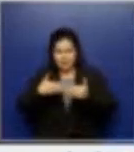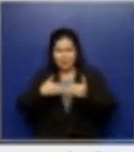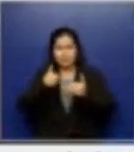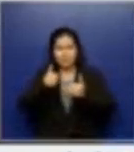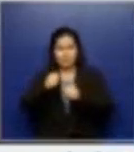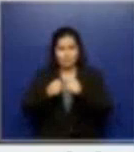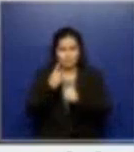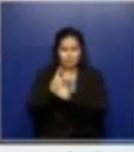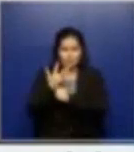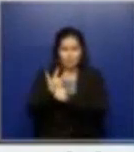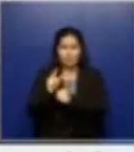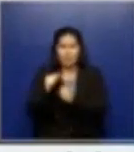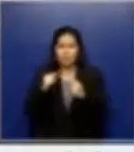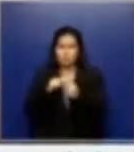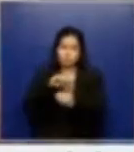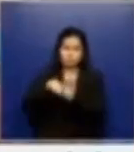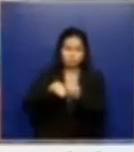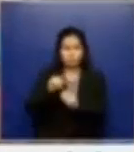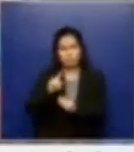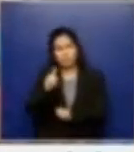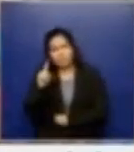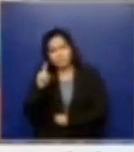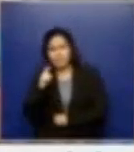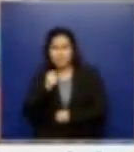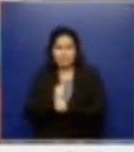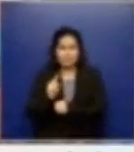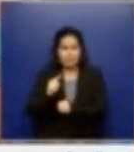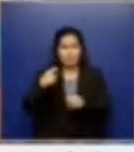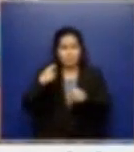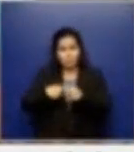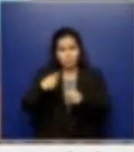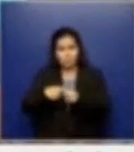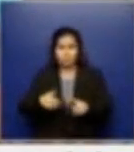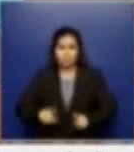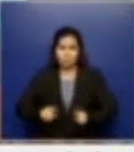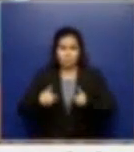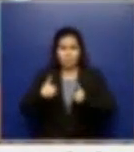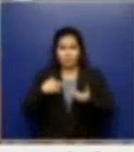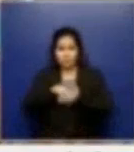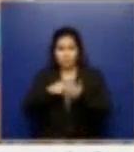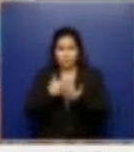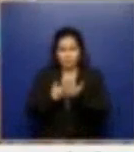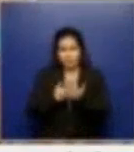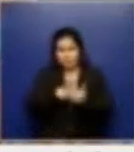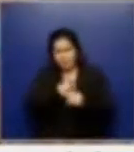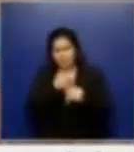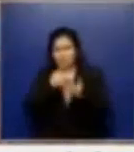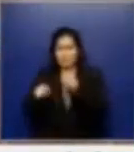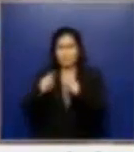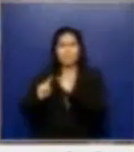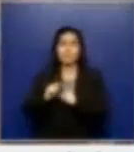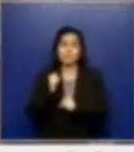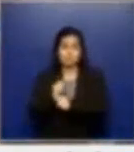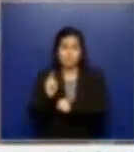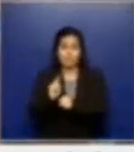านี่ปูมันป่วยมันจะเดินก็ยังไม่ได้เลยปูแล้วจะไปเอาเลือดกับปูได้ยังไงเพราะฉะนั้นทาง